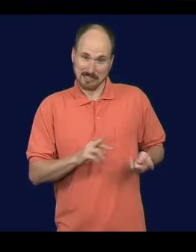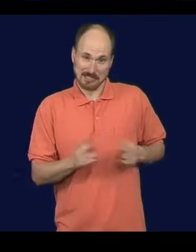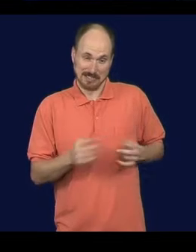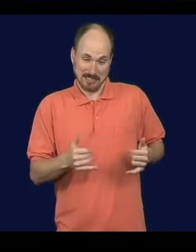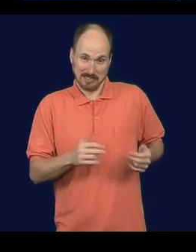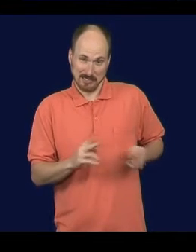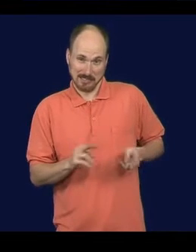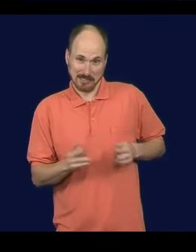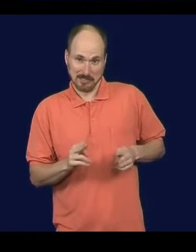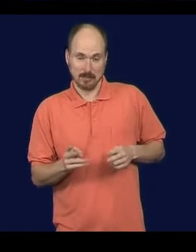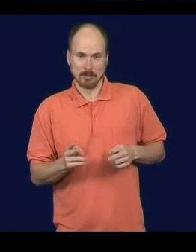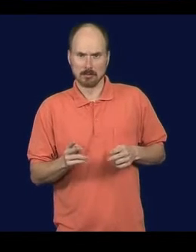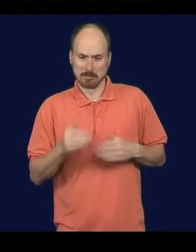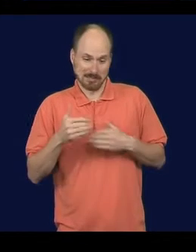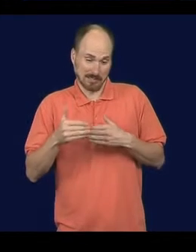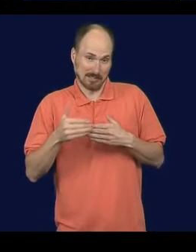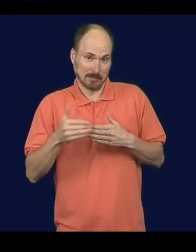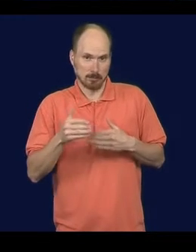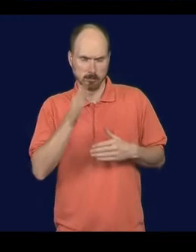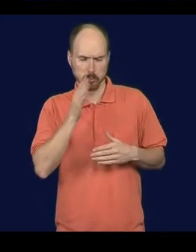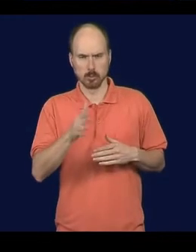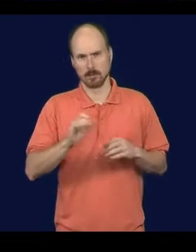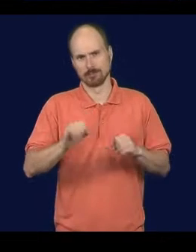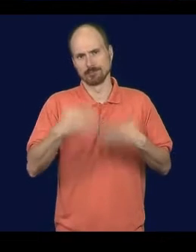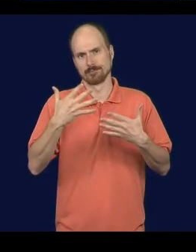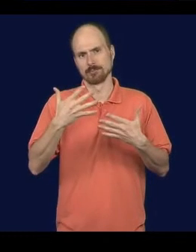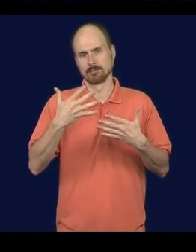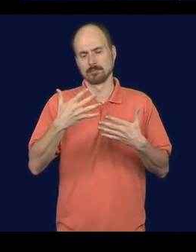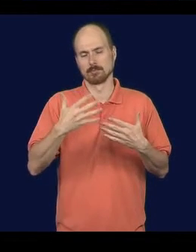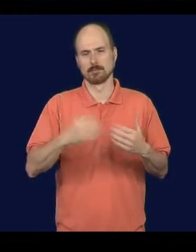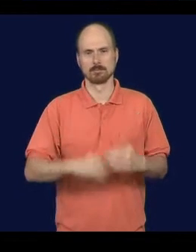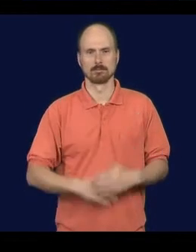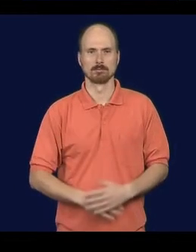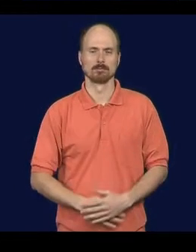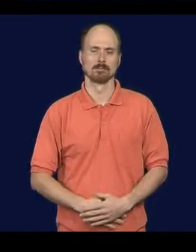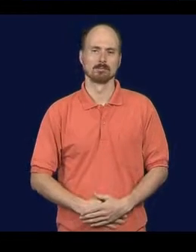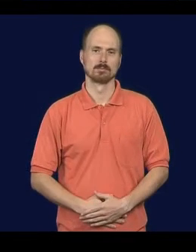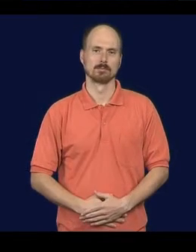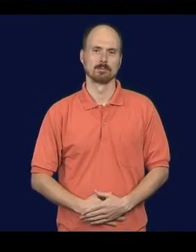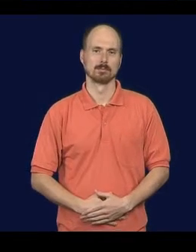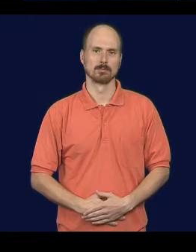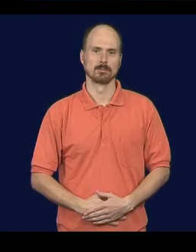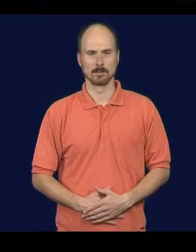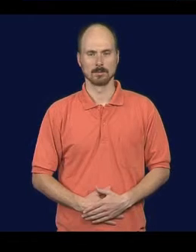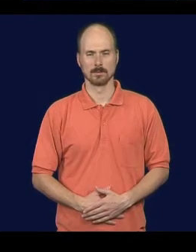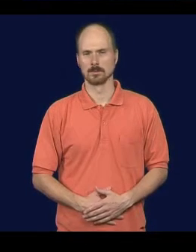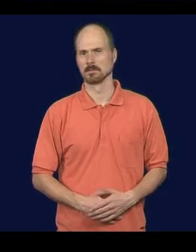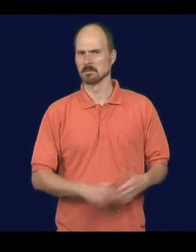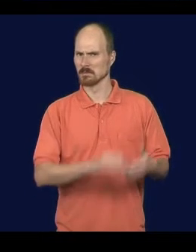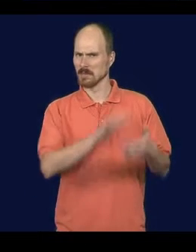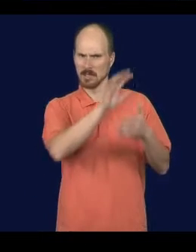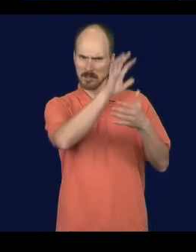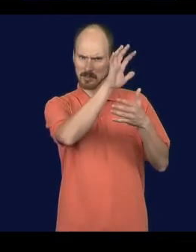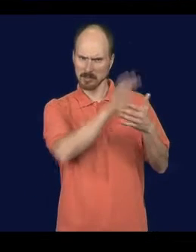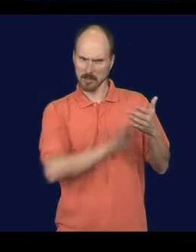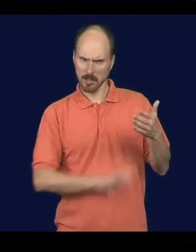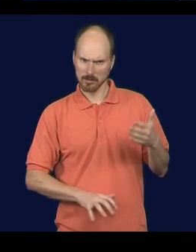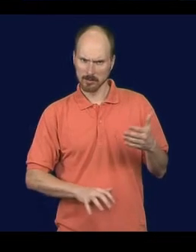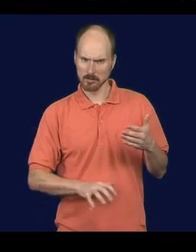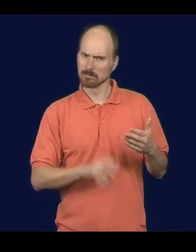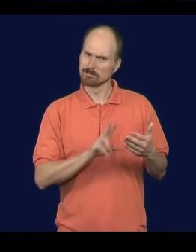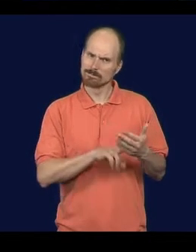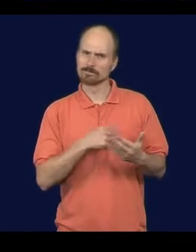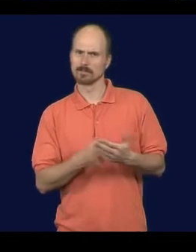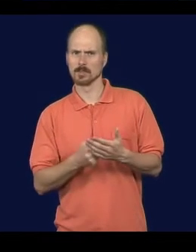mu sdělit mezeru, která by zbývala mezi tím zaparkovaným Bentley, který tam stál, a třeba kdyby tam byla po